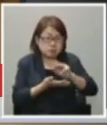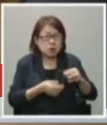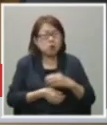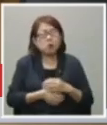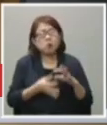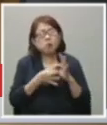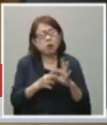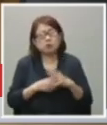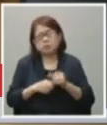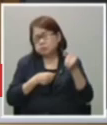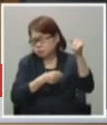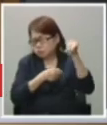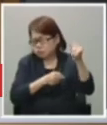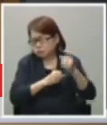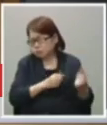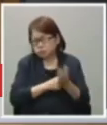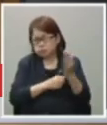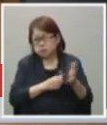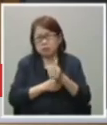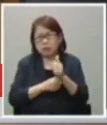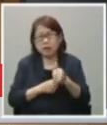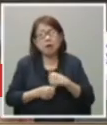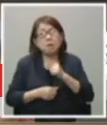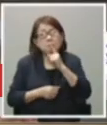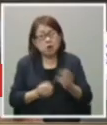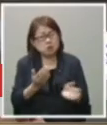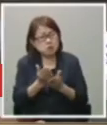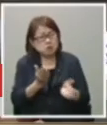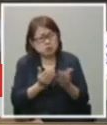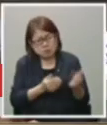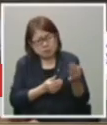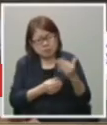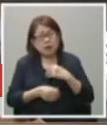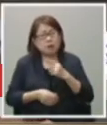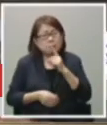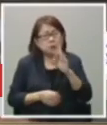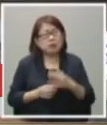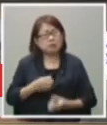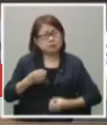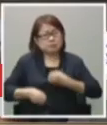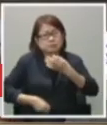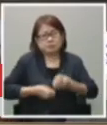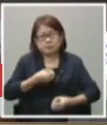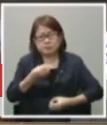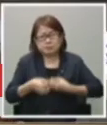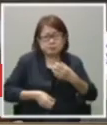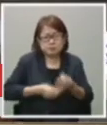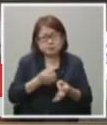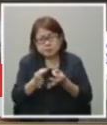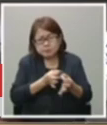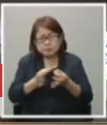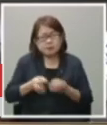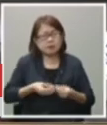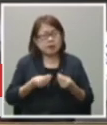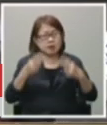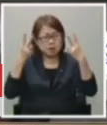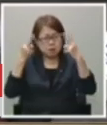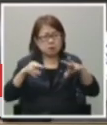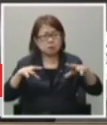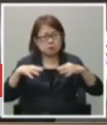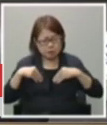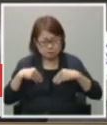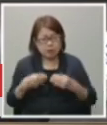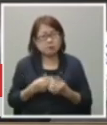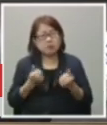ในทางที่ถูกต้องและไม่ได้ยุยงให้ท่านนะครับเพียงแต่ว่าท่านแสดงออกแบบนี้ให้นายกได้รับรู้บ้างครับไม่ได้มีคน